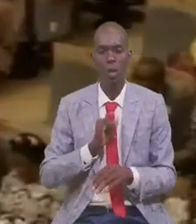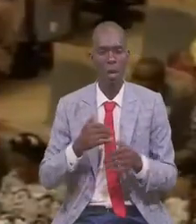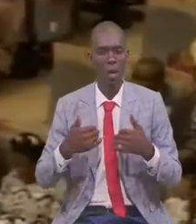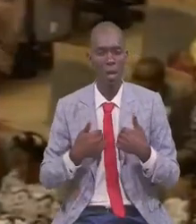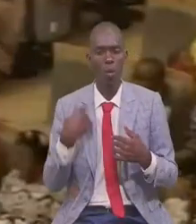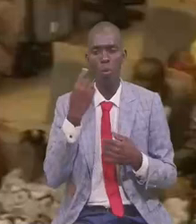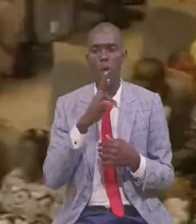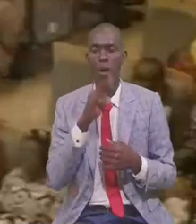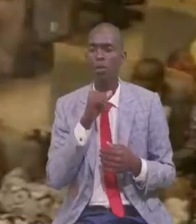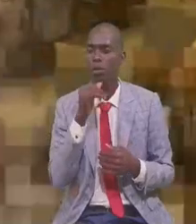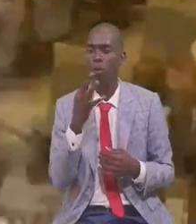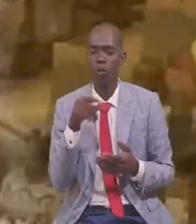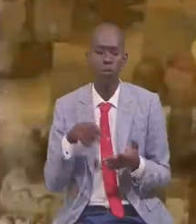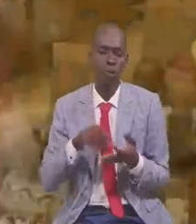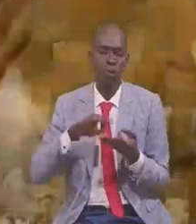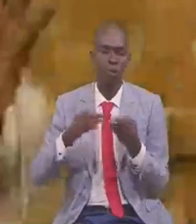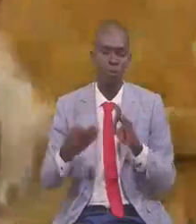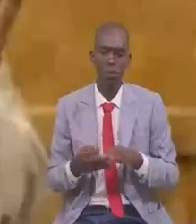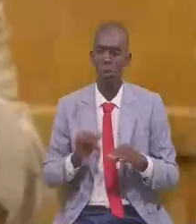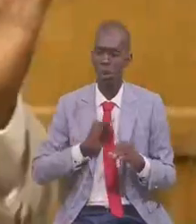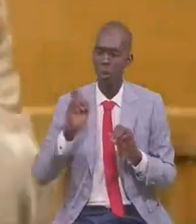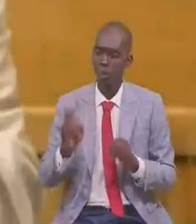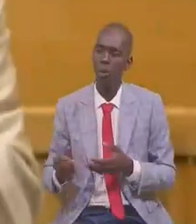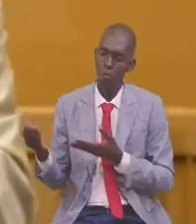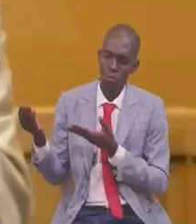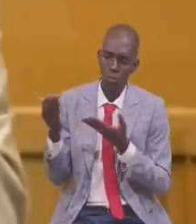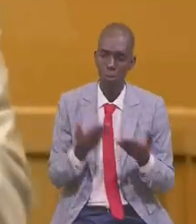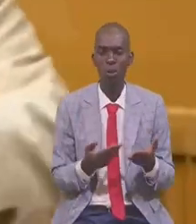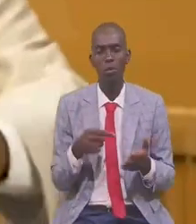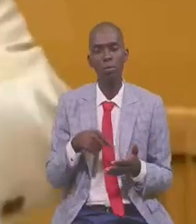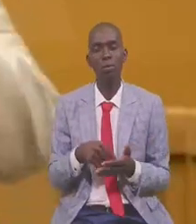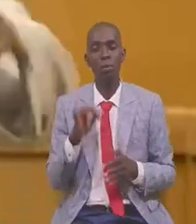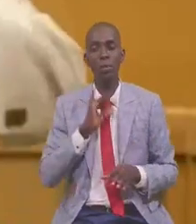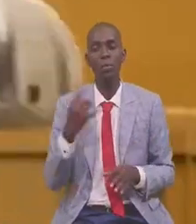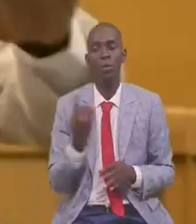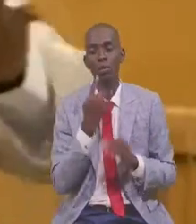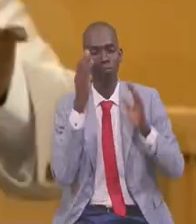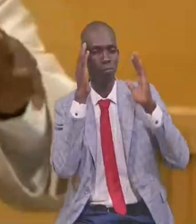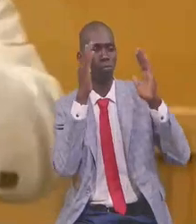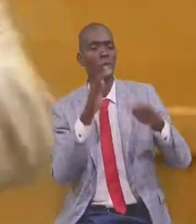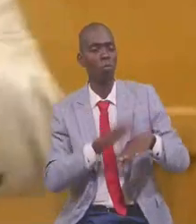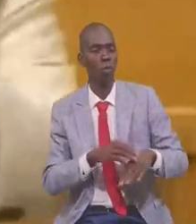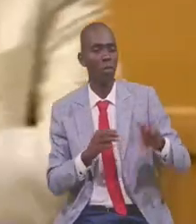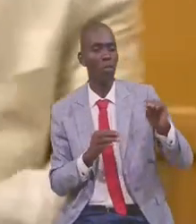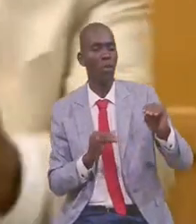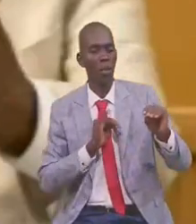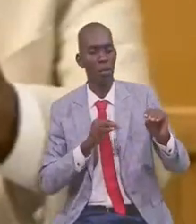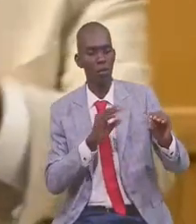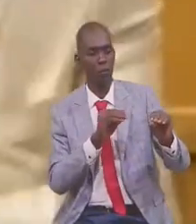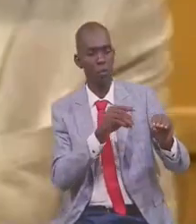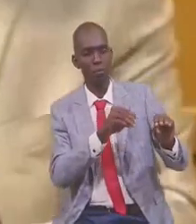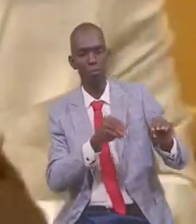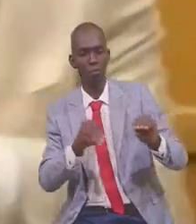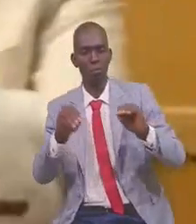je les amène. Si je me concentre seulement sur les 50, et parfois je les fais bouger, et toi reste